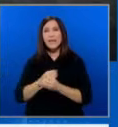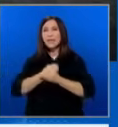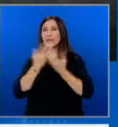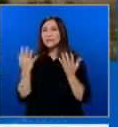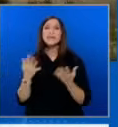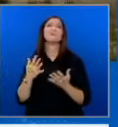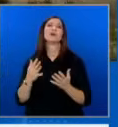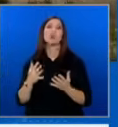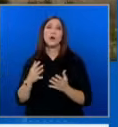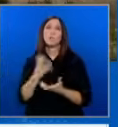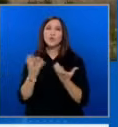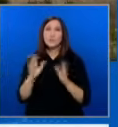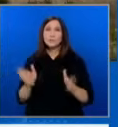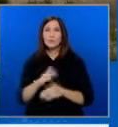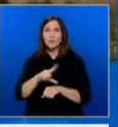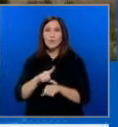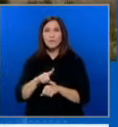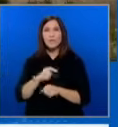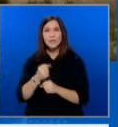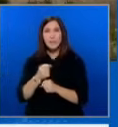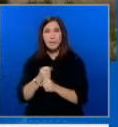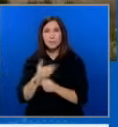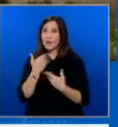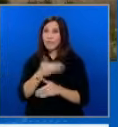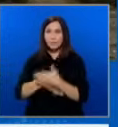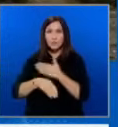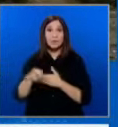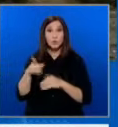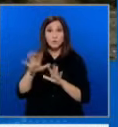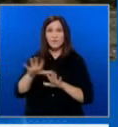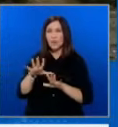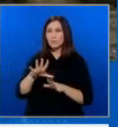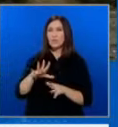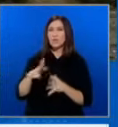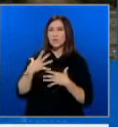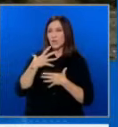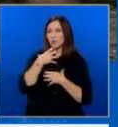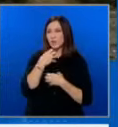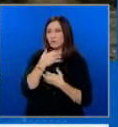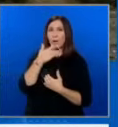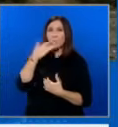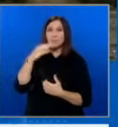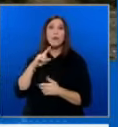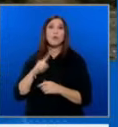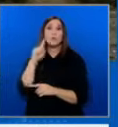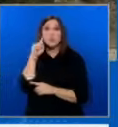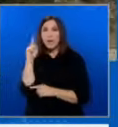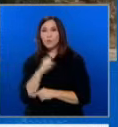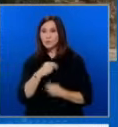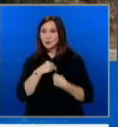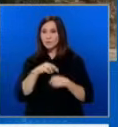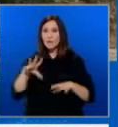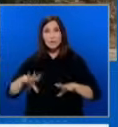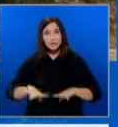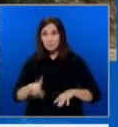работа, няма пострадали. На този фон все пак задушливата миризма, която усещахме цял ден в града, вече не